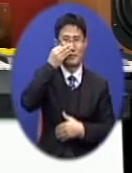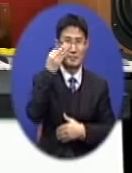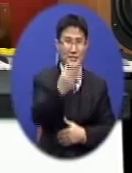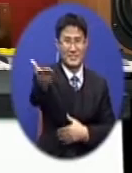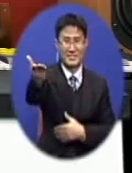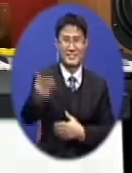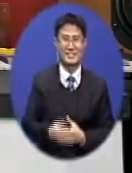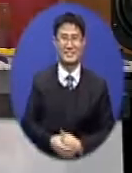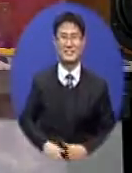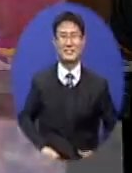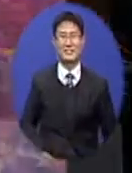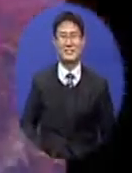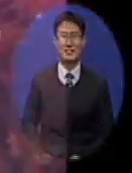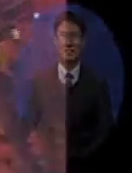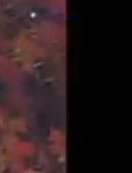뮤직 큐!